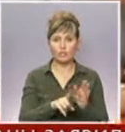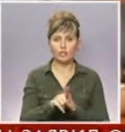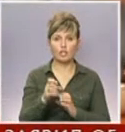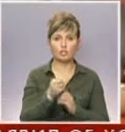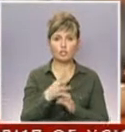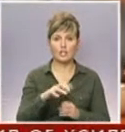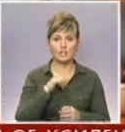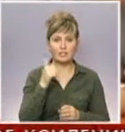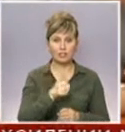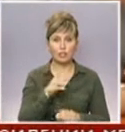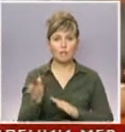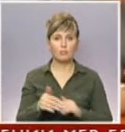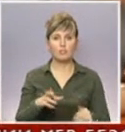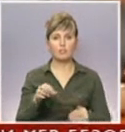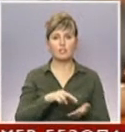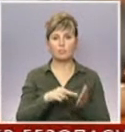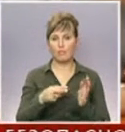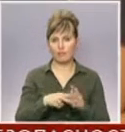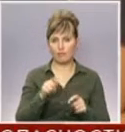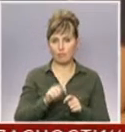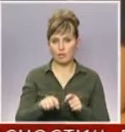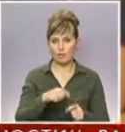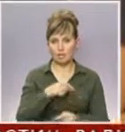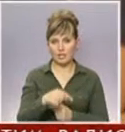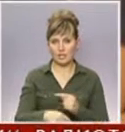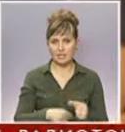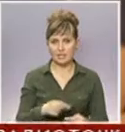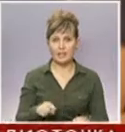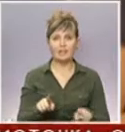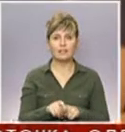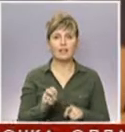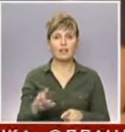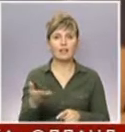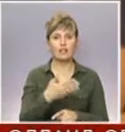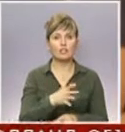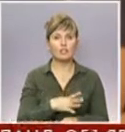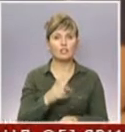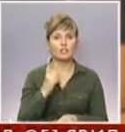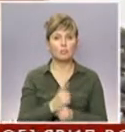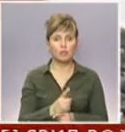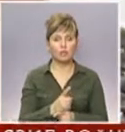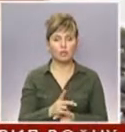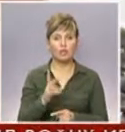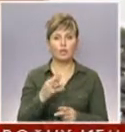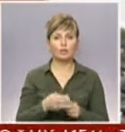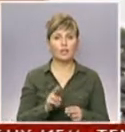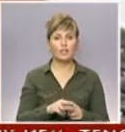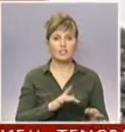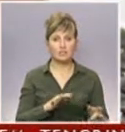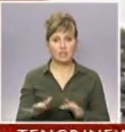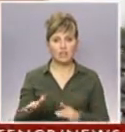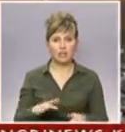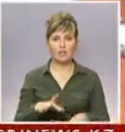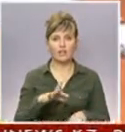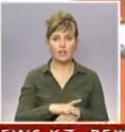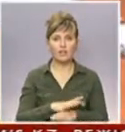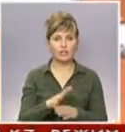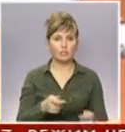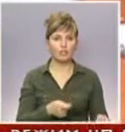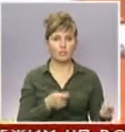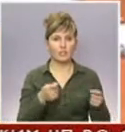весь 14 год и начало 15-го прошли без плановых проверок бизнеса, так как они были запрещены. Однако эти